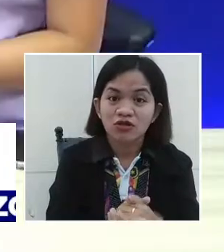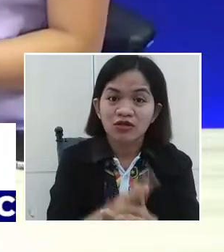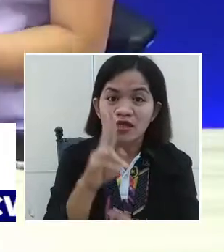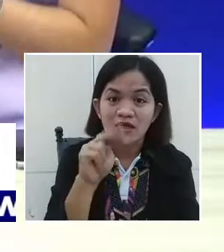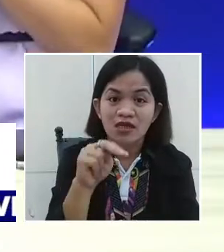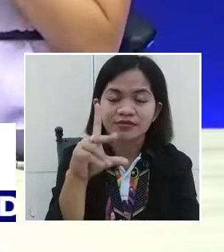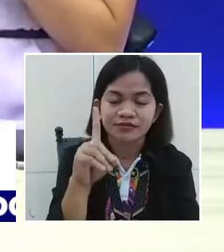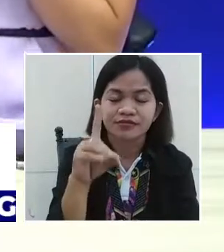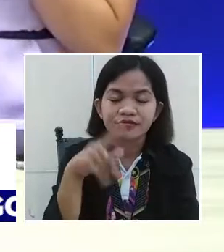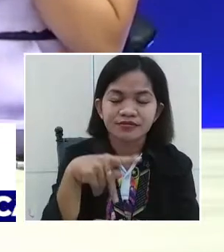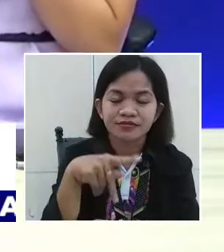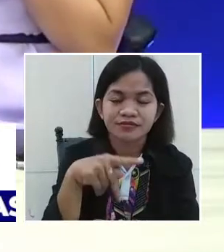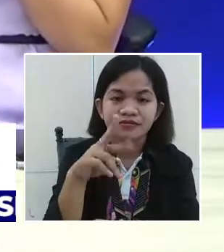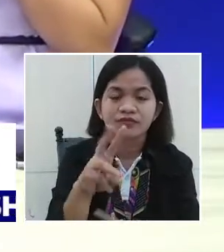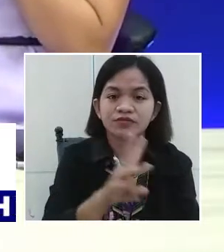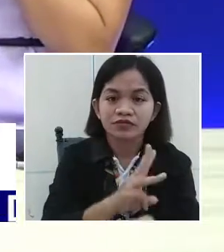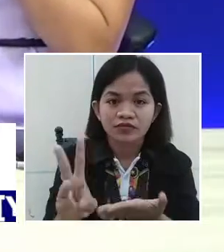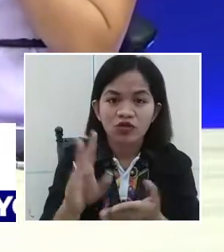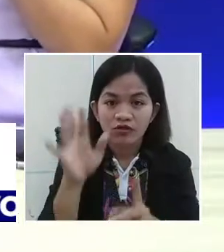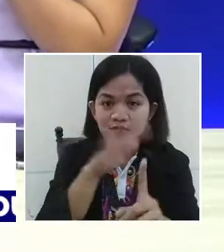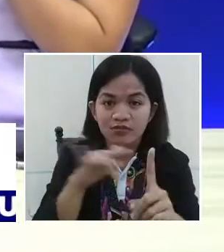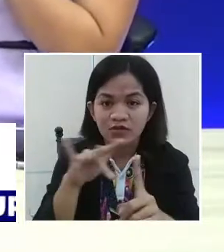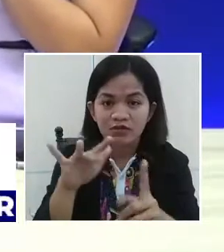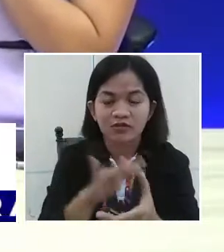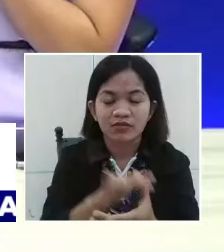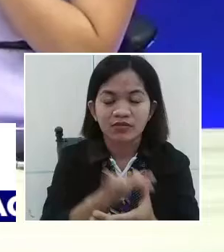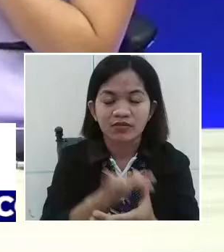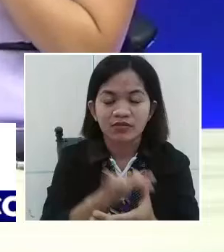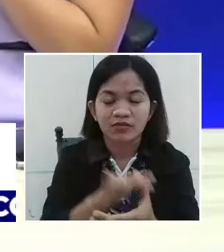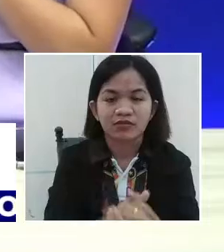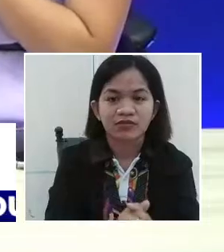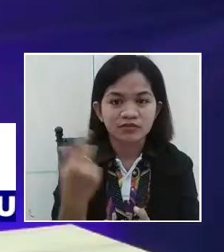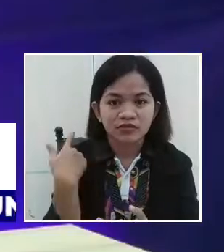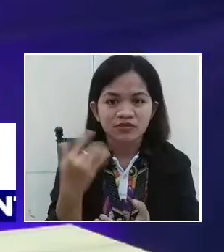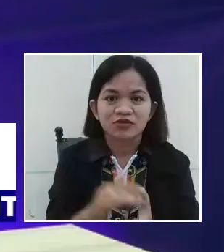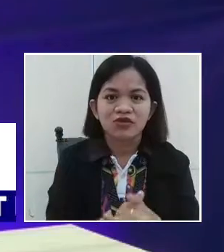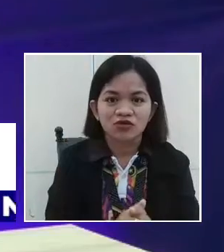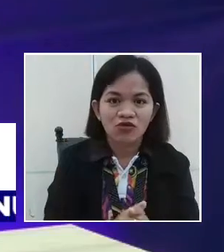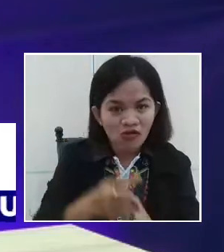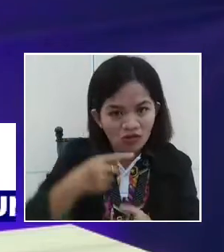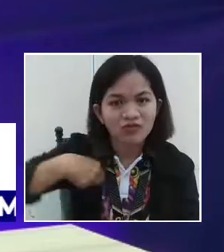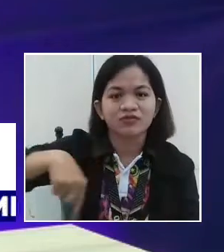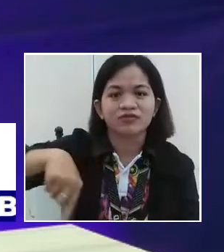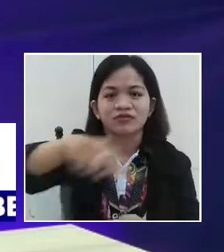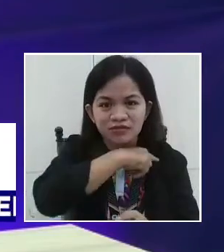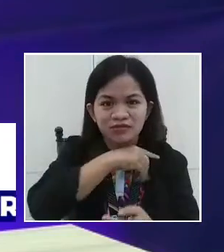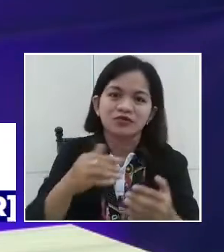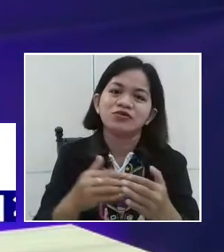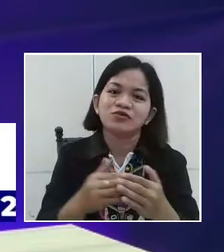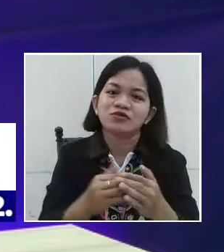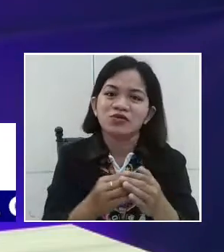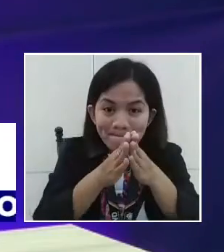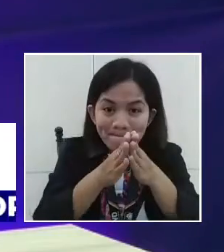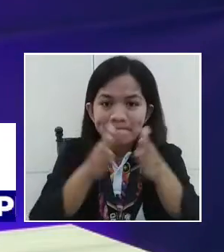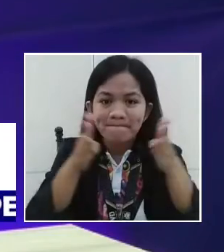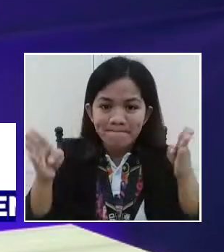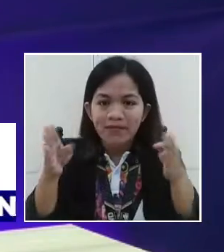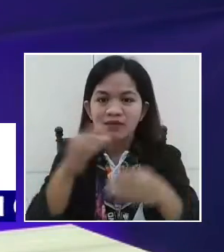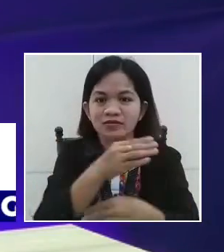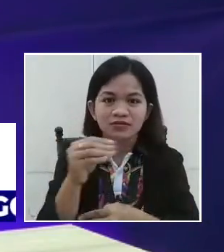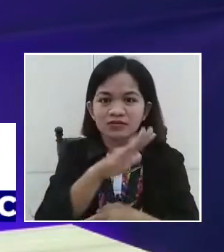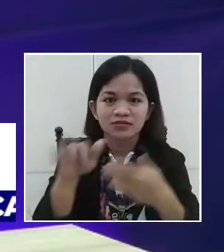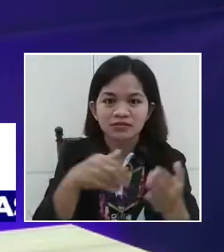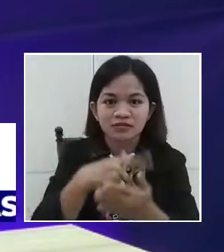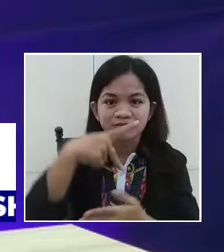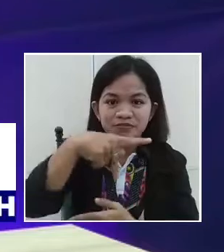Employment. Okay. So talagang gusto natin i-strengthen nga yung employment of our PWD community dito sa Zampa. Hindi lang